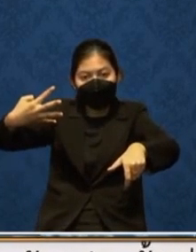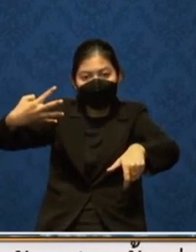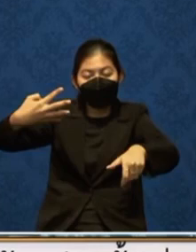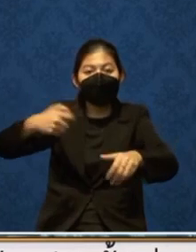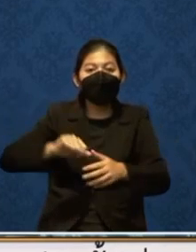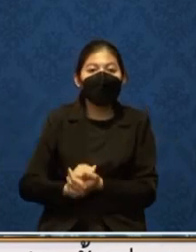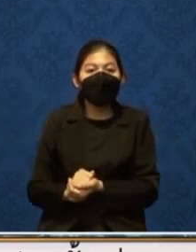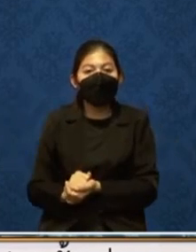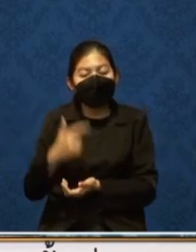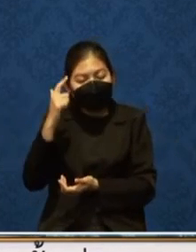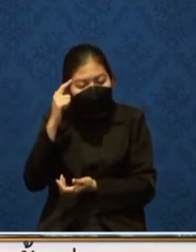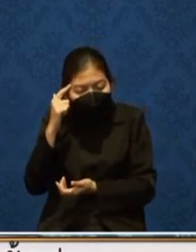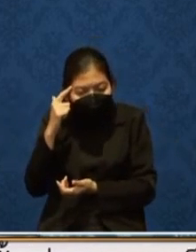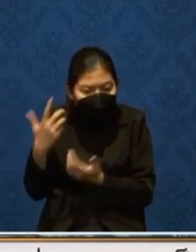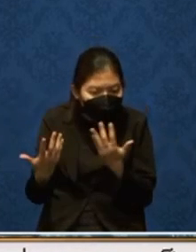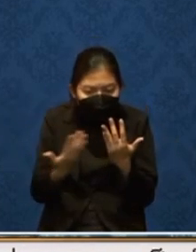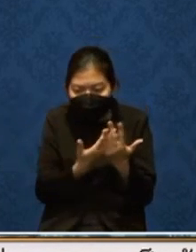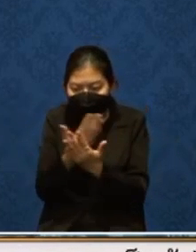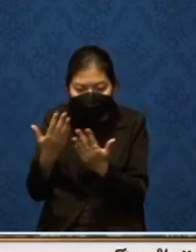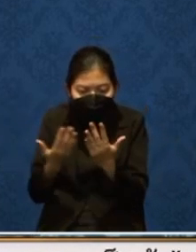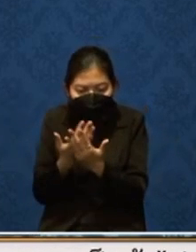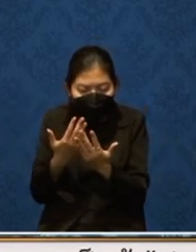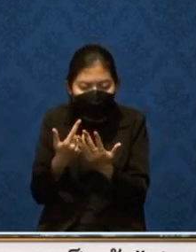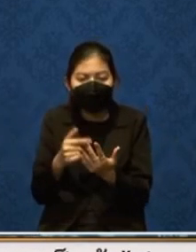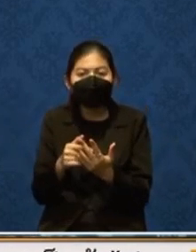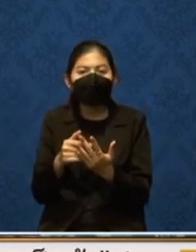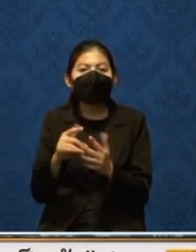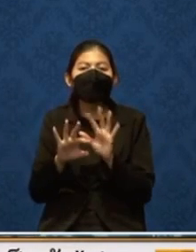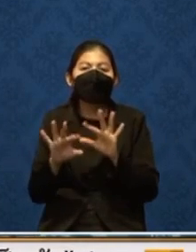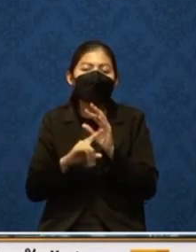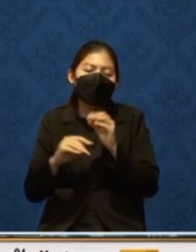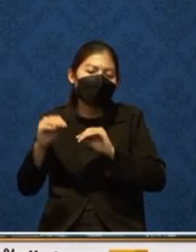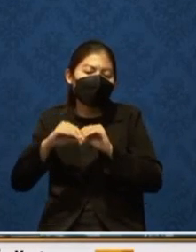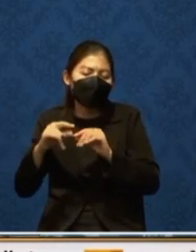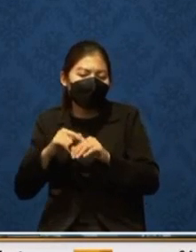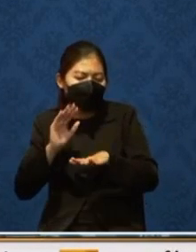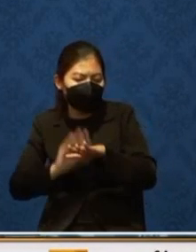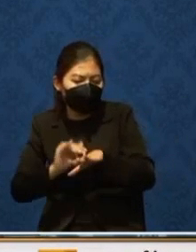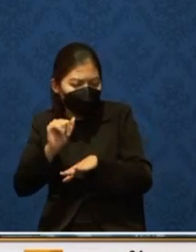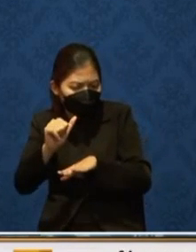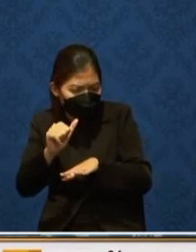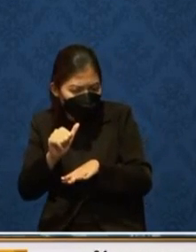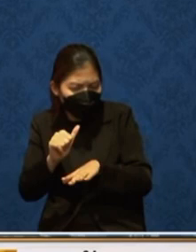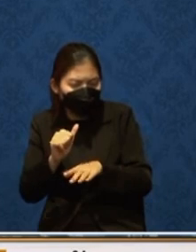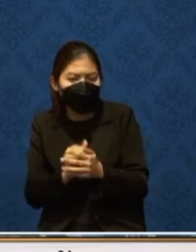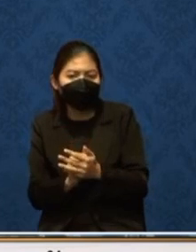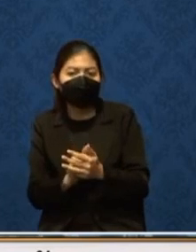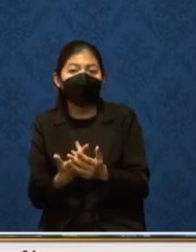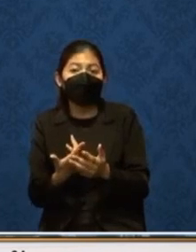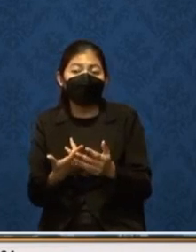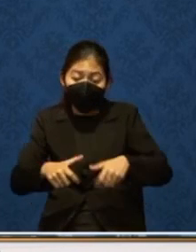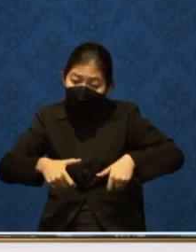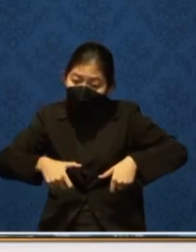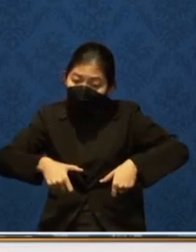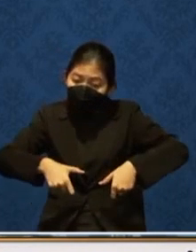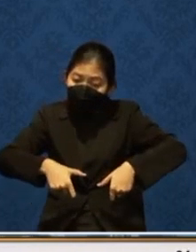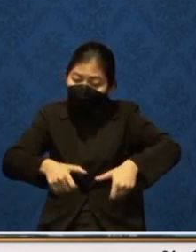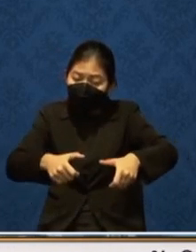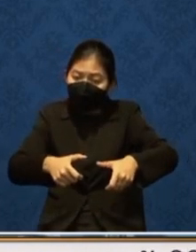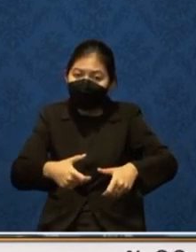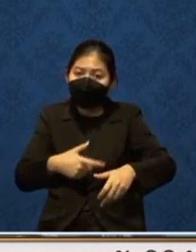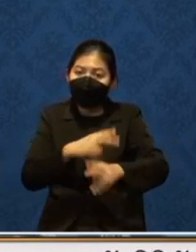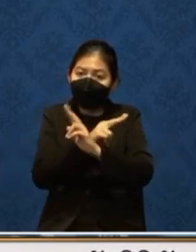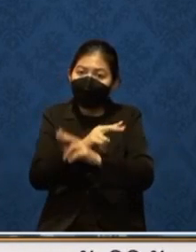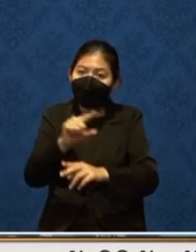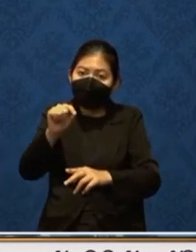ไม่คอยฉลดเท่าไรเป็นการเพิ่มความสามารถในการรองรับการเืทางได้ทีเดียว 20 เท่าใ